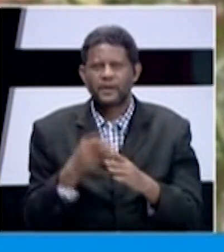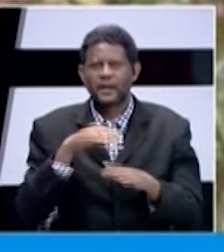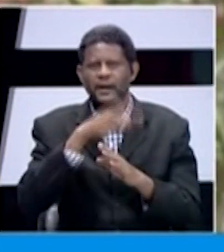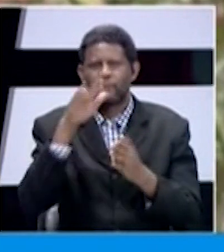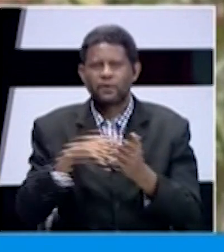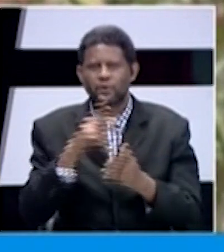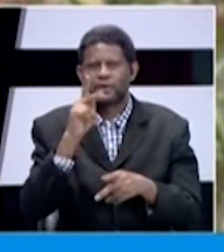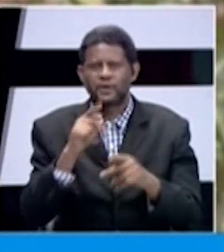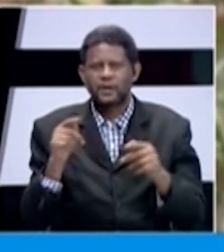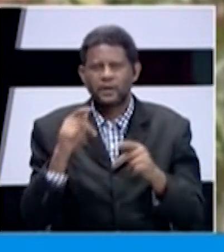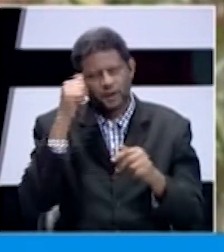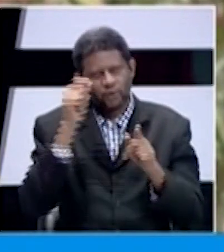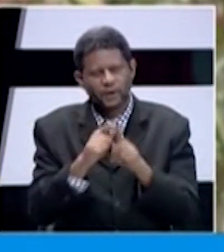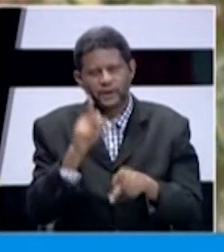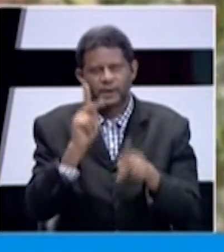أحوات هزبتات